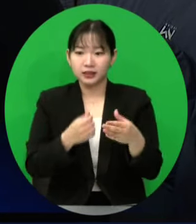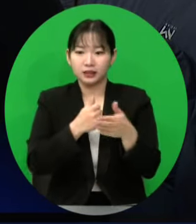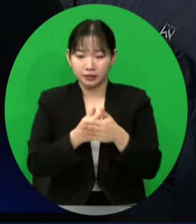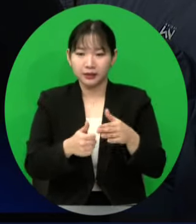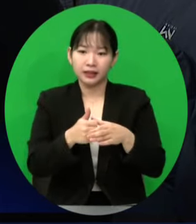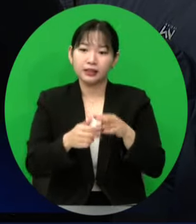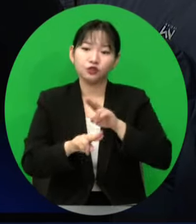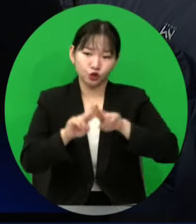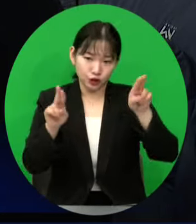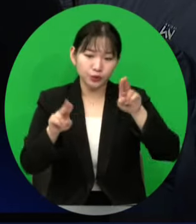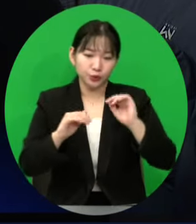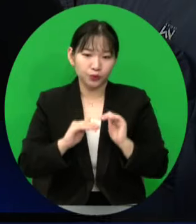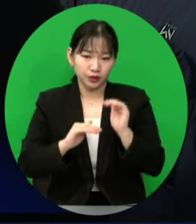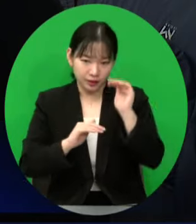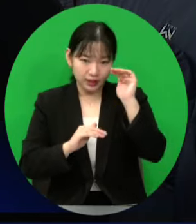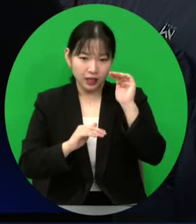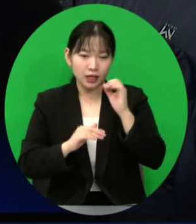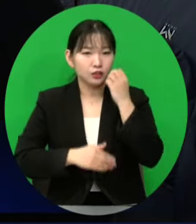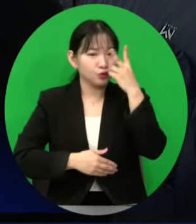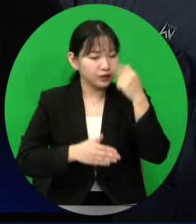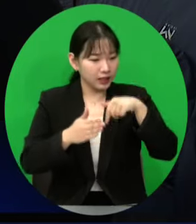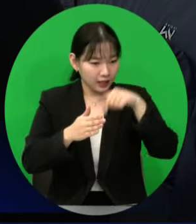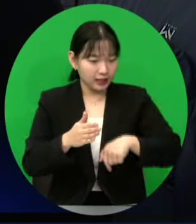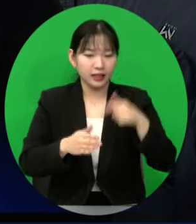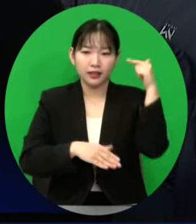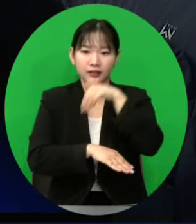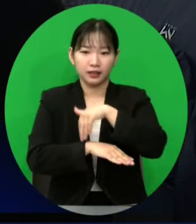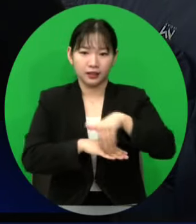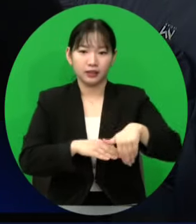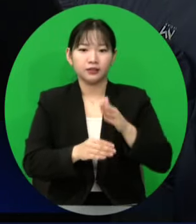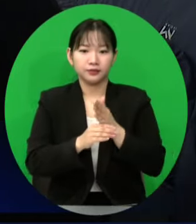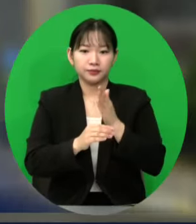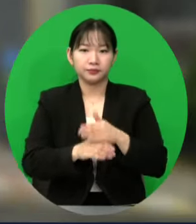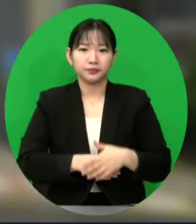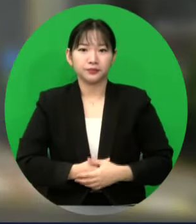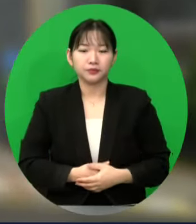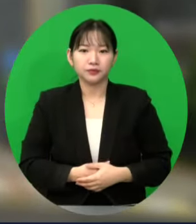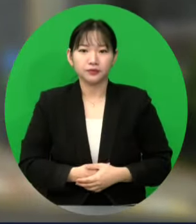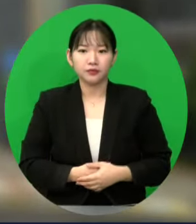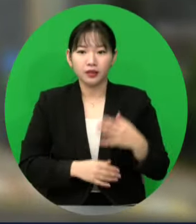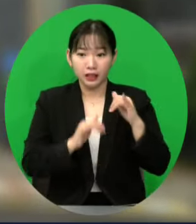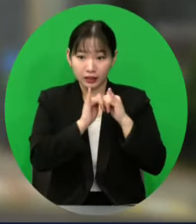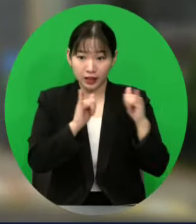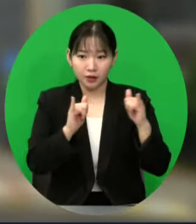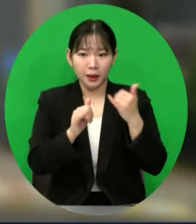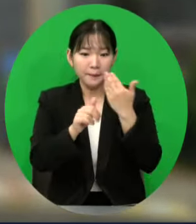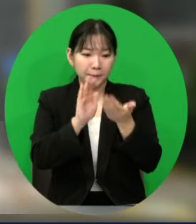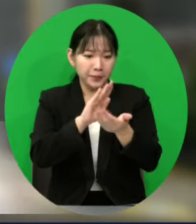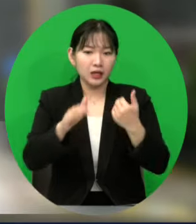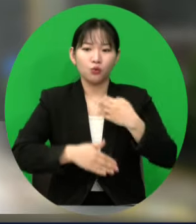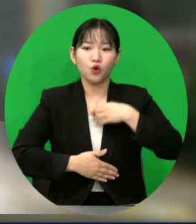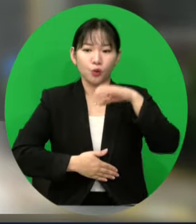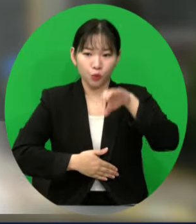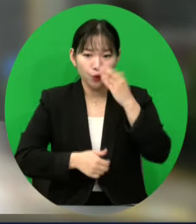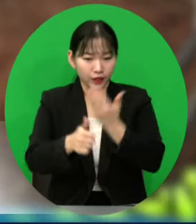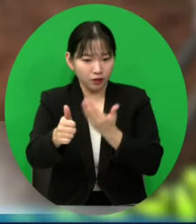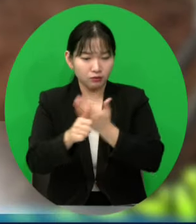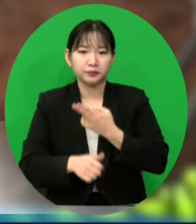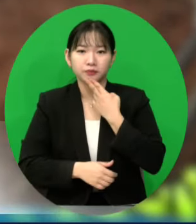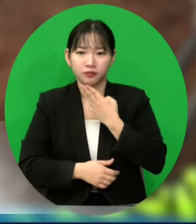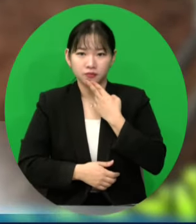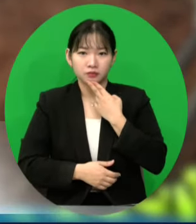해제 절차를 두 달 이내에 밟을 생각을 갖고 있습니다. 주민에게 사전에 위험지역임을 알리지도